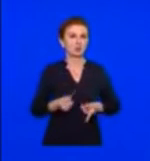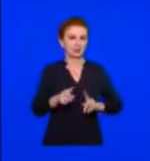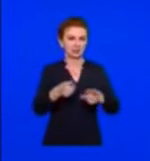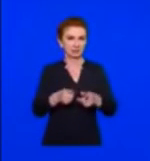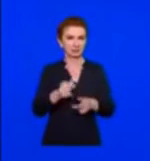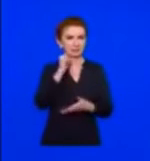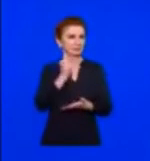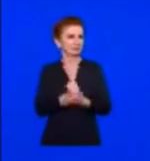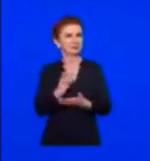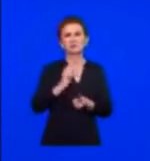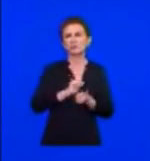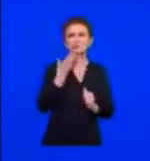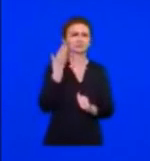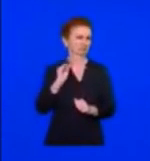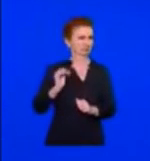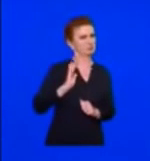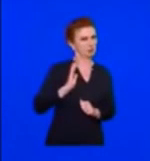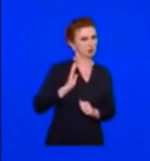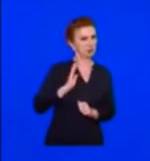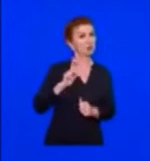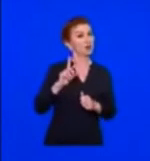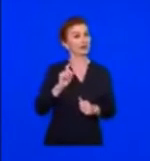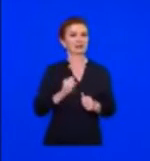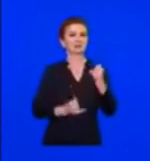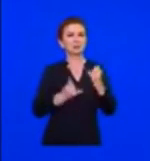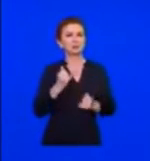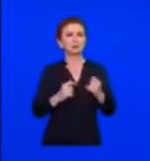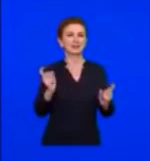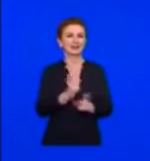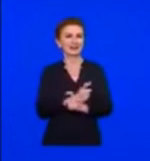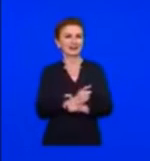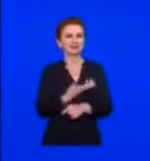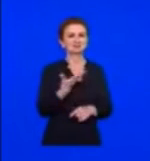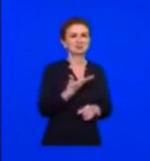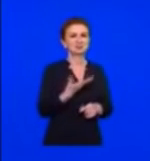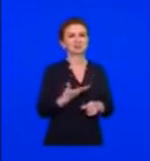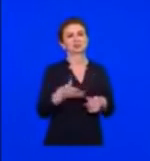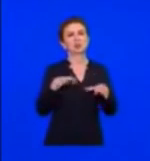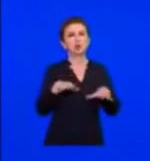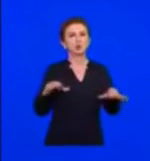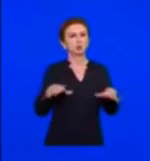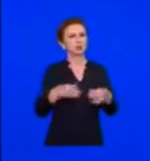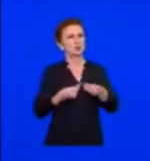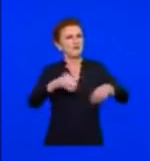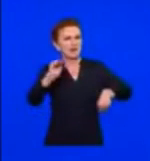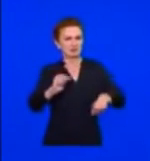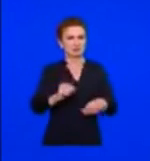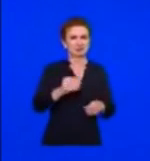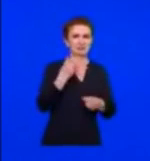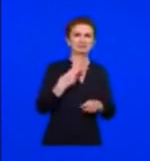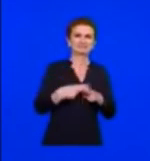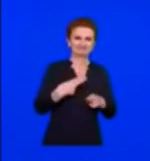są najbezpieczniejsze. Ale w niektórych krajach, gdzie ilość zakażonych osób jest dużo wyższa, odbywają się